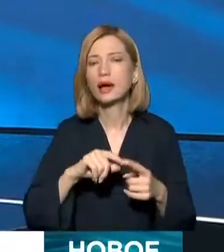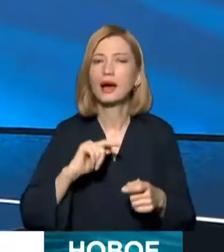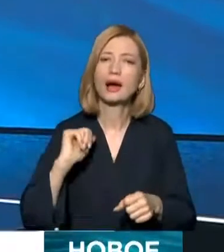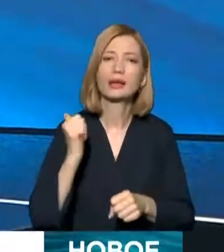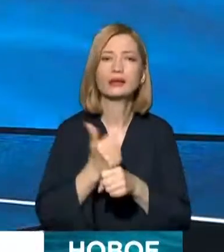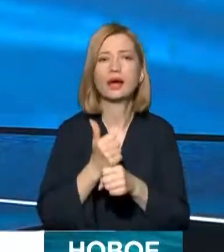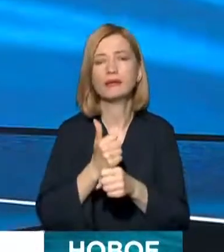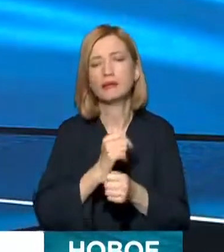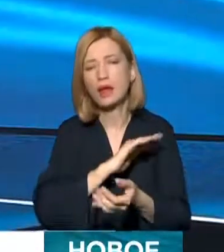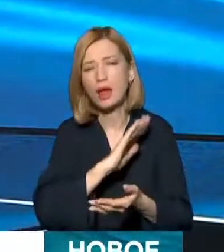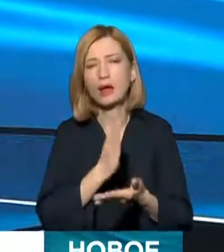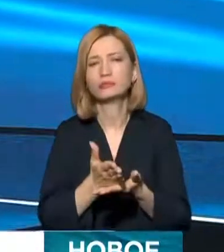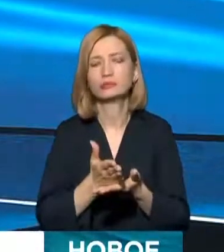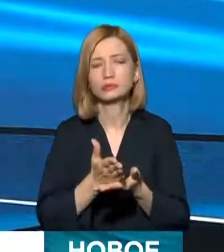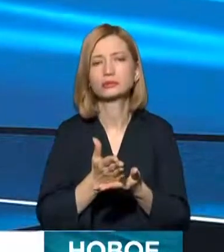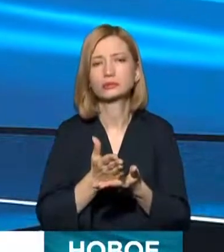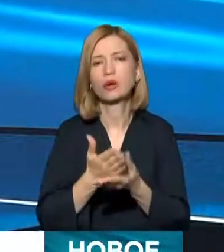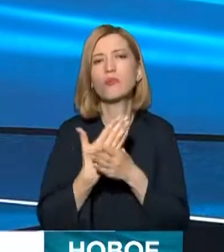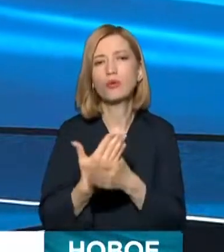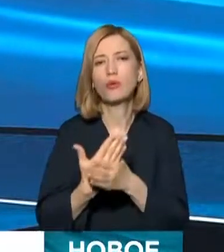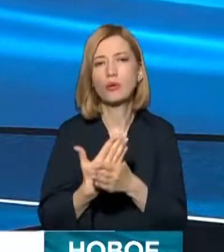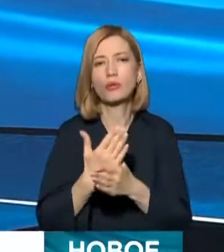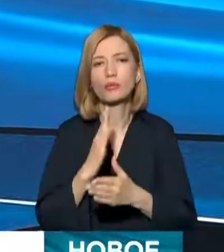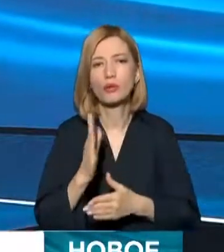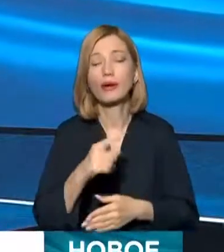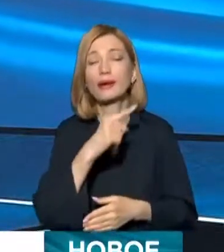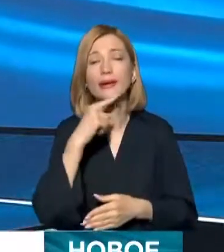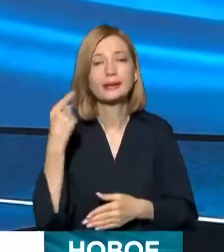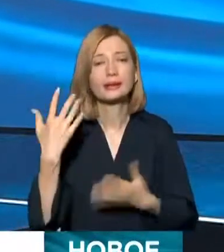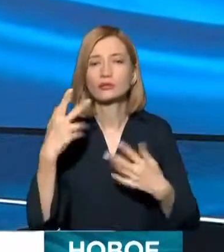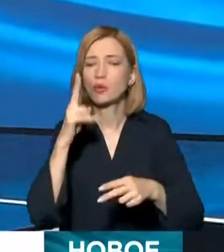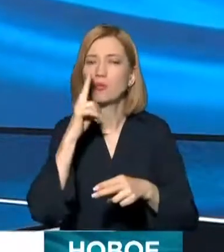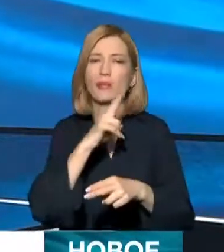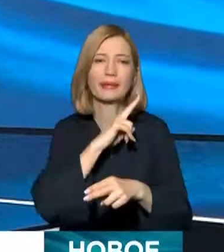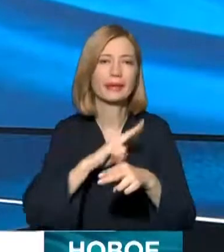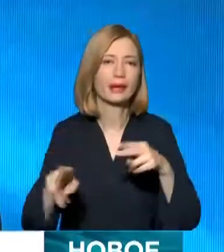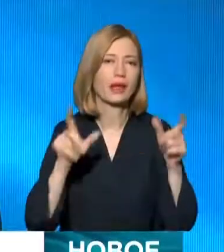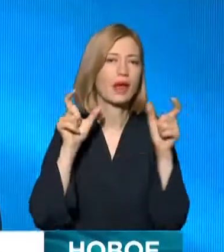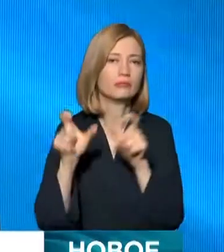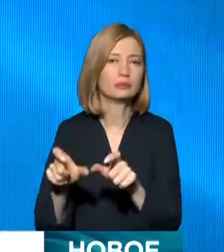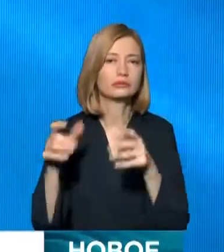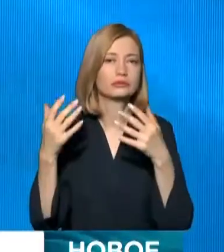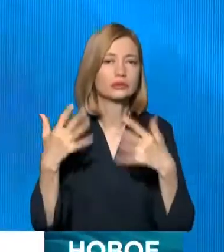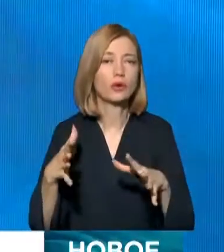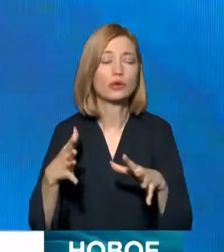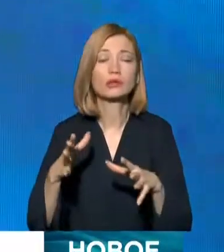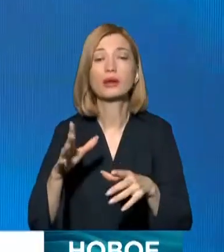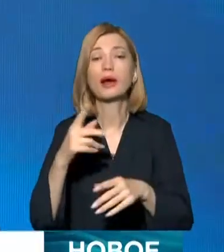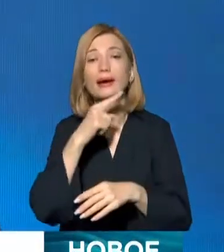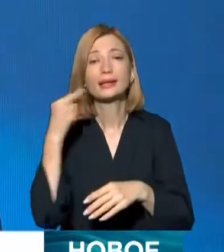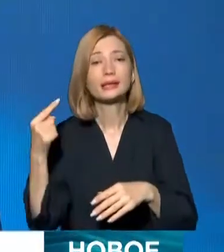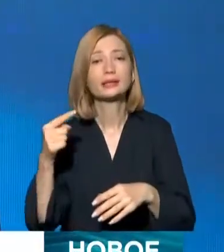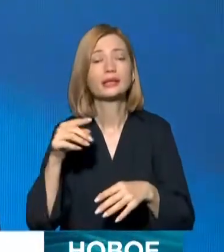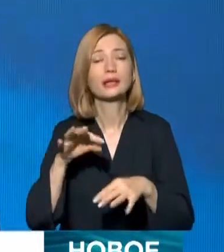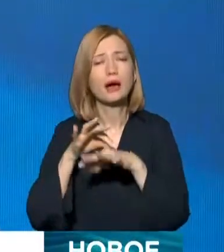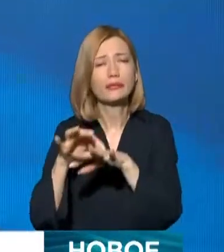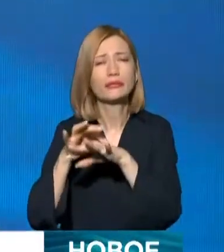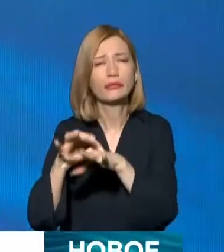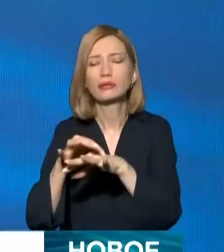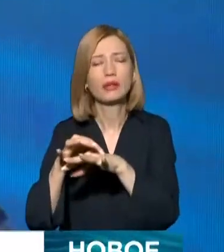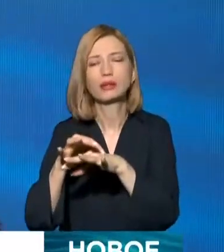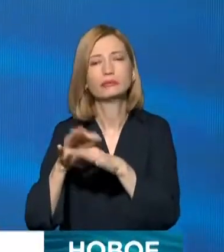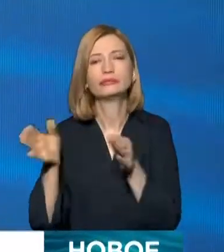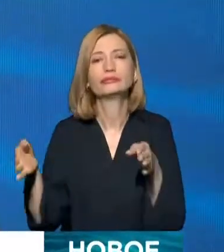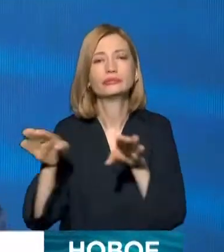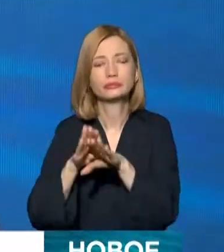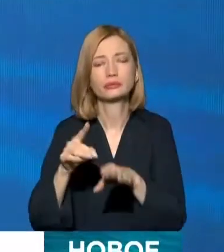транзитным хабом, потому что тот актив Россия потеряла. Сейчас весь транзитный актив переходит к нам, и нам нужно готовиться.